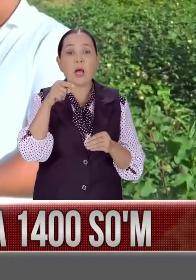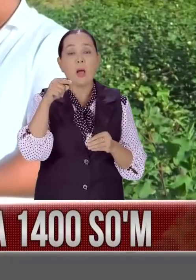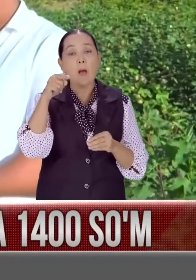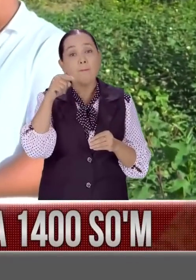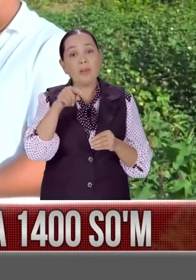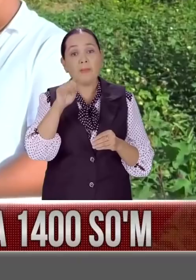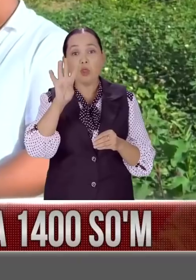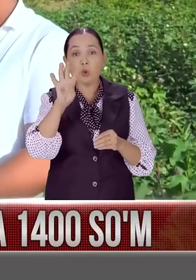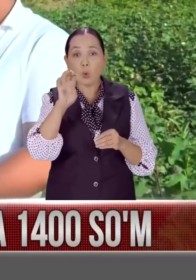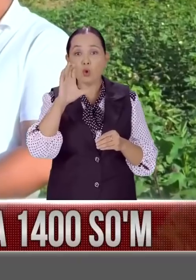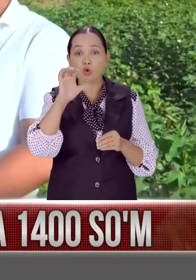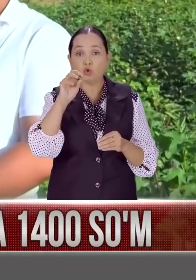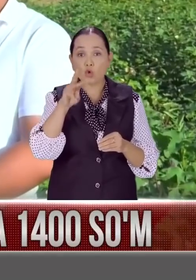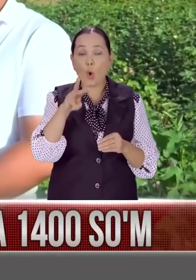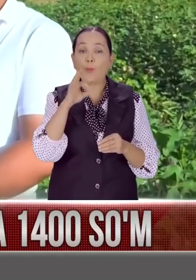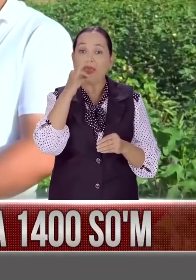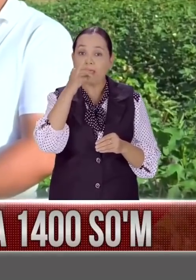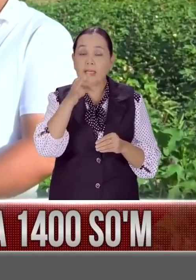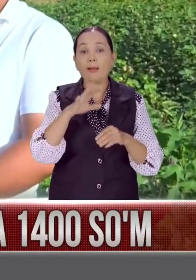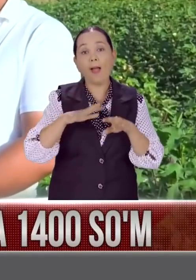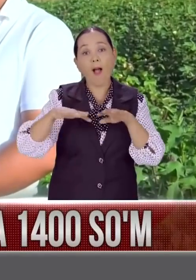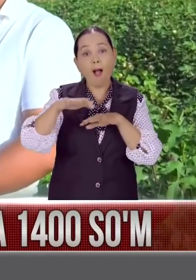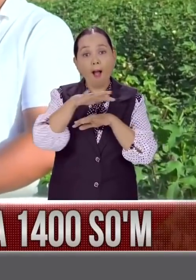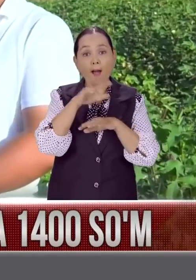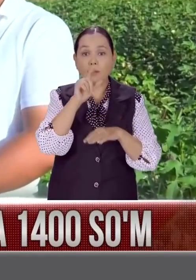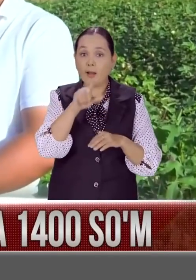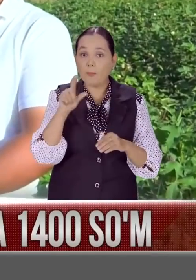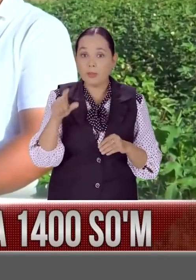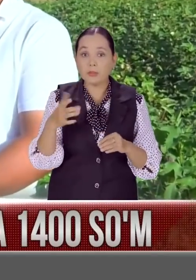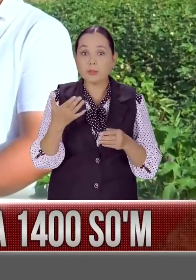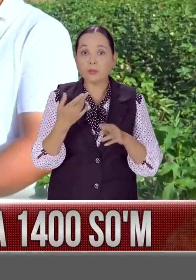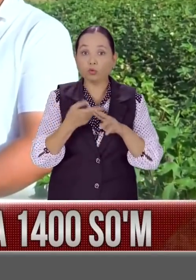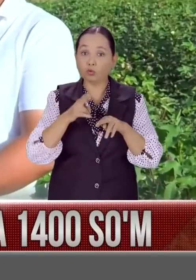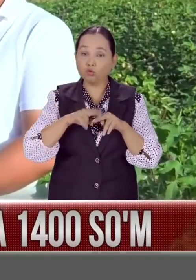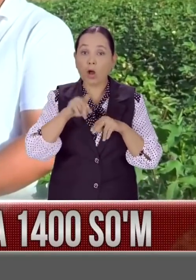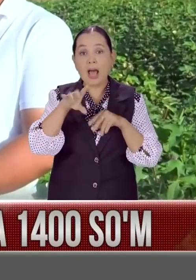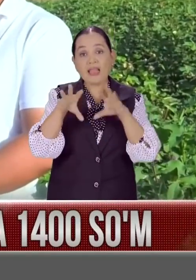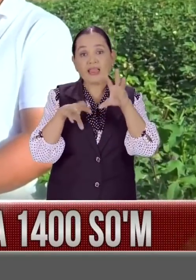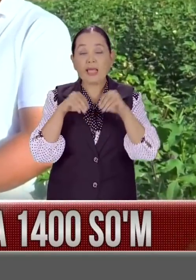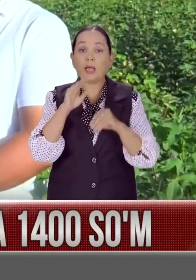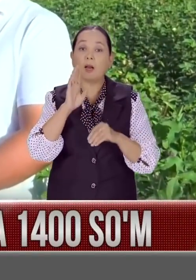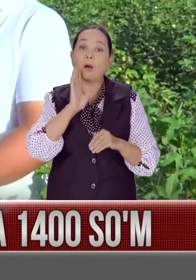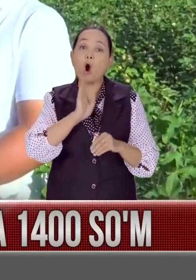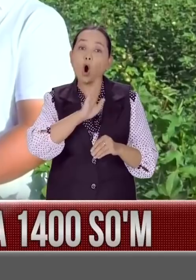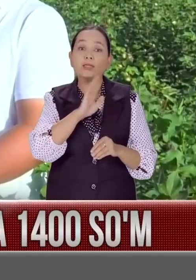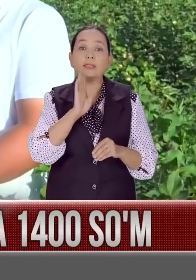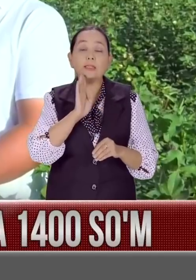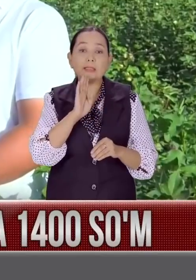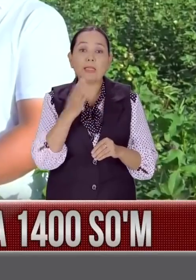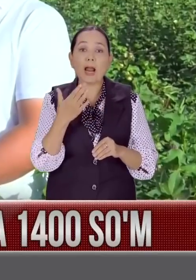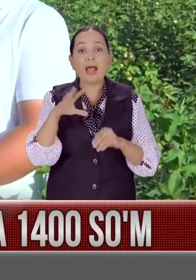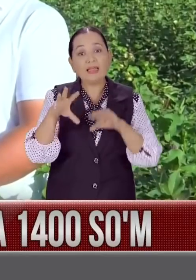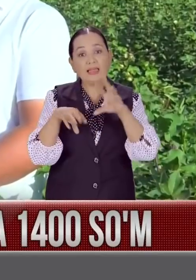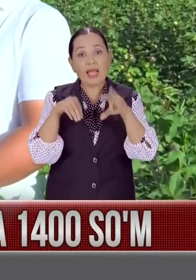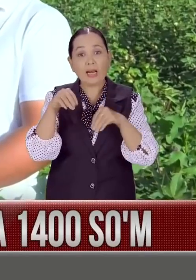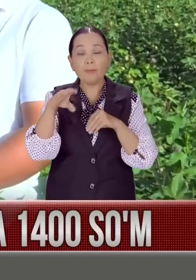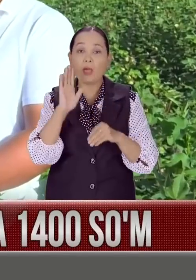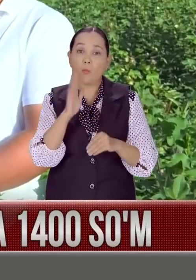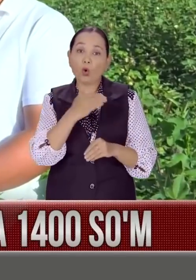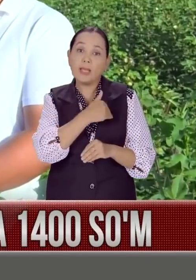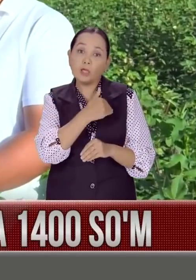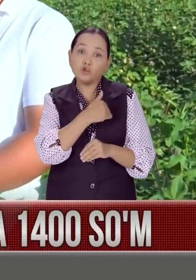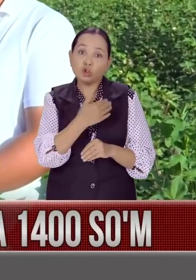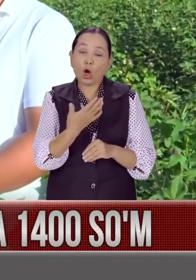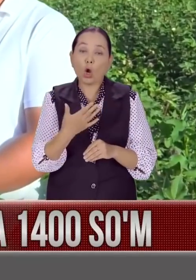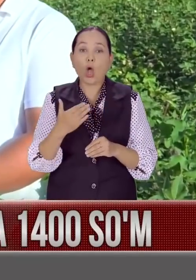terimini 1400 so'm deyilgani bu xalqimizni o'sha terimchi ayol xotin-qizlarimizni bu terimga bo'lgan